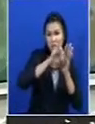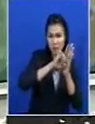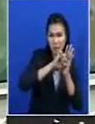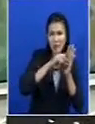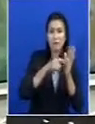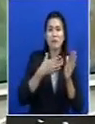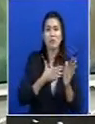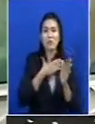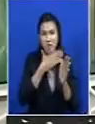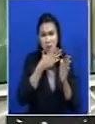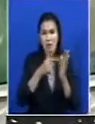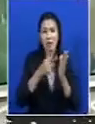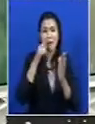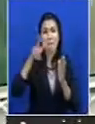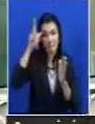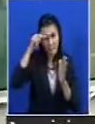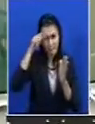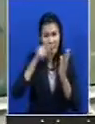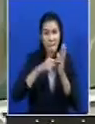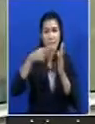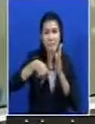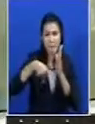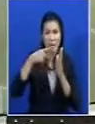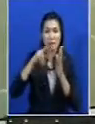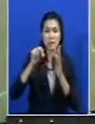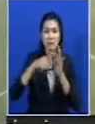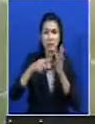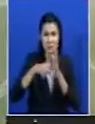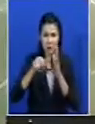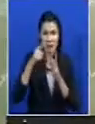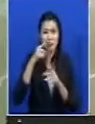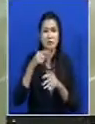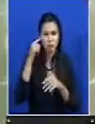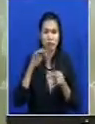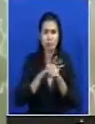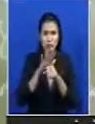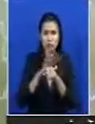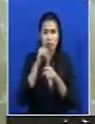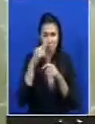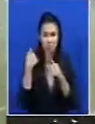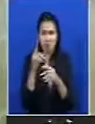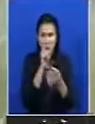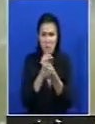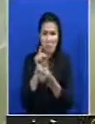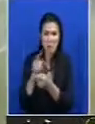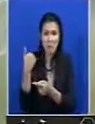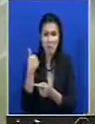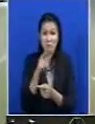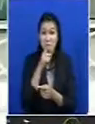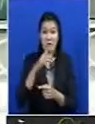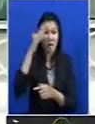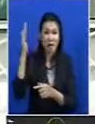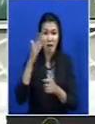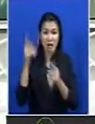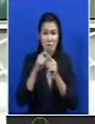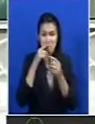ใหม่แม่ฮ่องสอนรวมถึงจังหวัดลำปางจังหวัดแพร่จังหวัดน่านครับจุดฮอตสปอตก็ยังคงพบอยู่อย่างต่อเนื่องและค่าคุณภาพอากาศก็ยังค